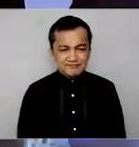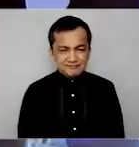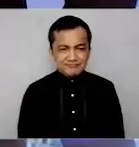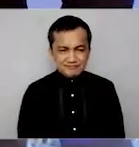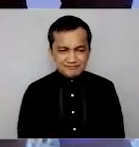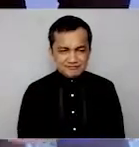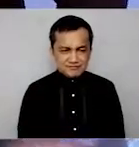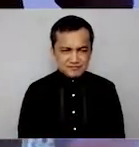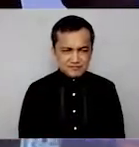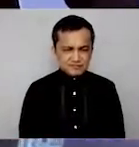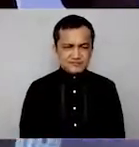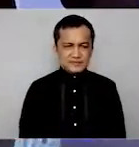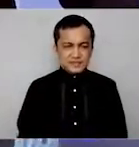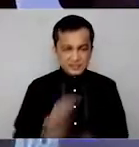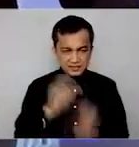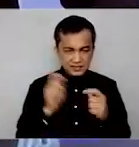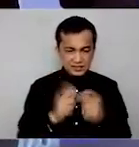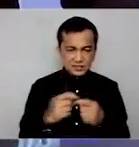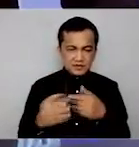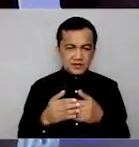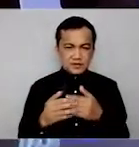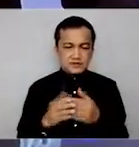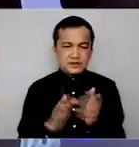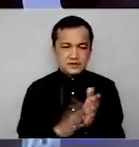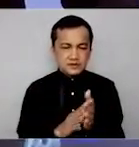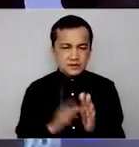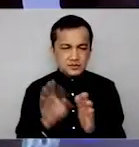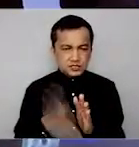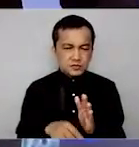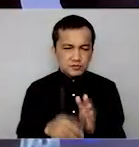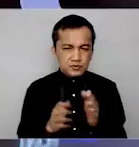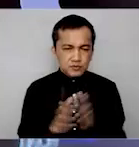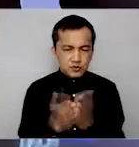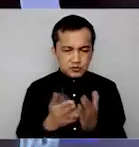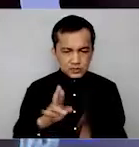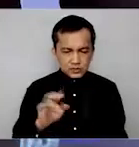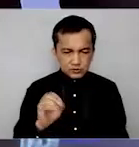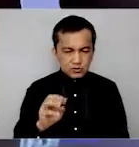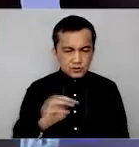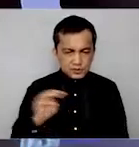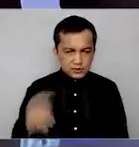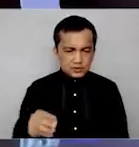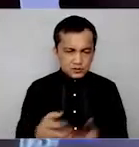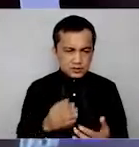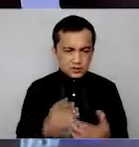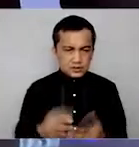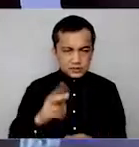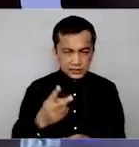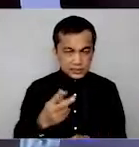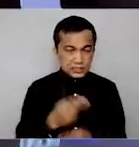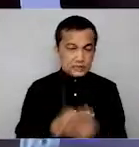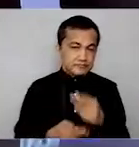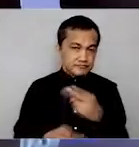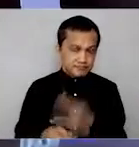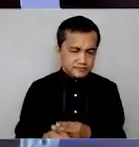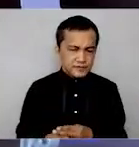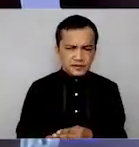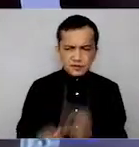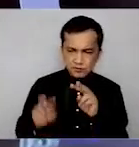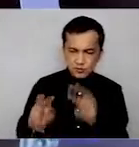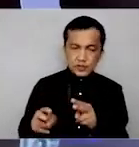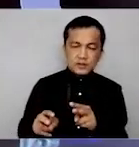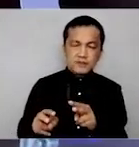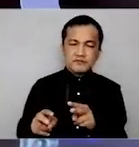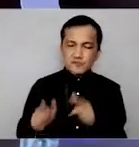sakto sa nalalapit na pasukan ang mga murang libro sa Recto, Maynila. Kahit segunda mano ang mga yan, mukha pa rin bago